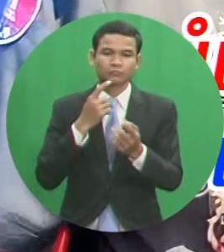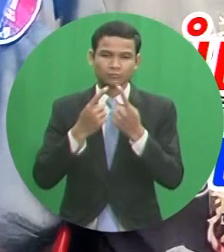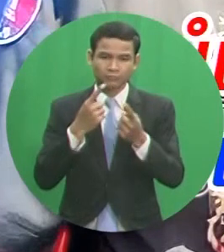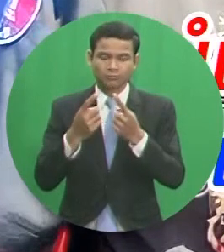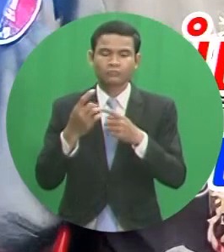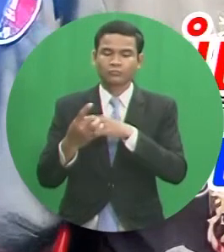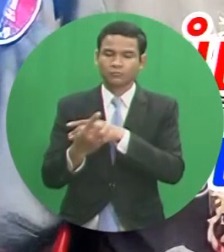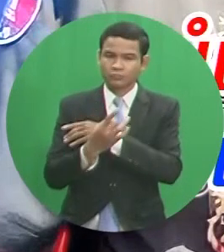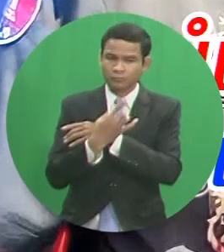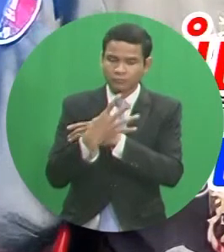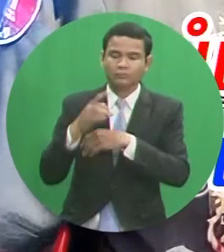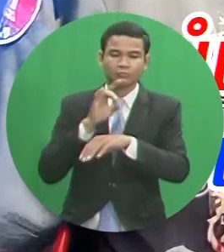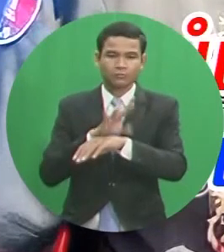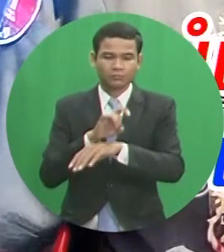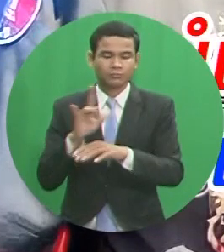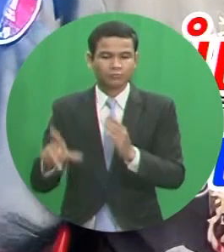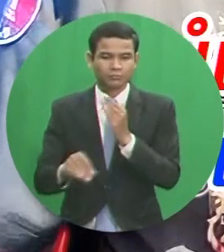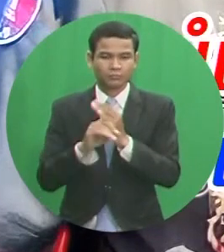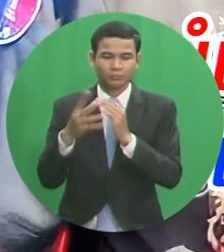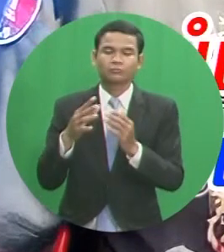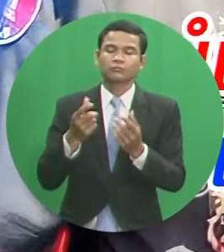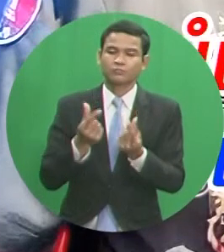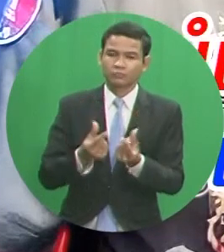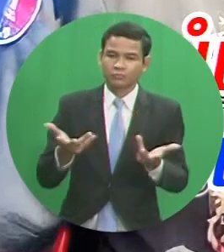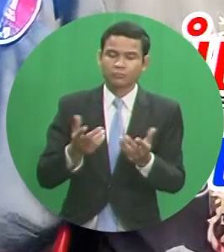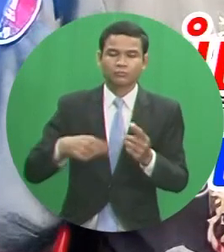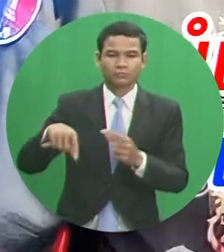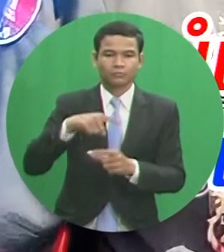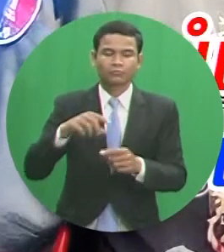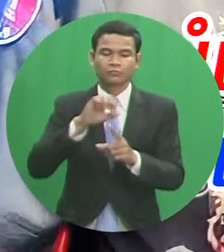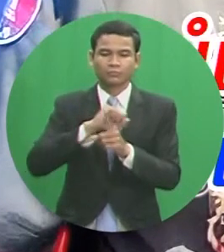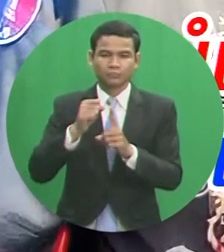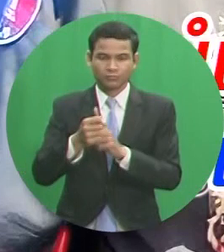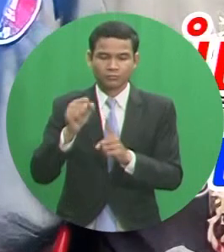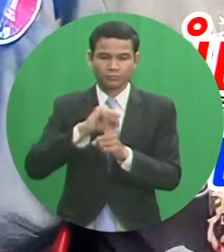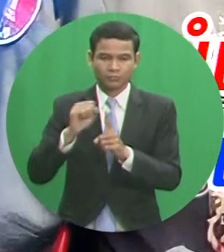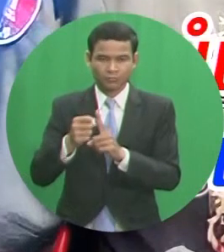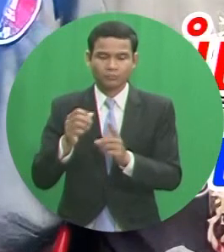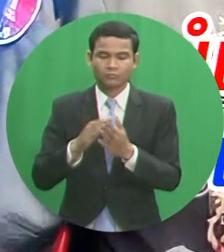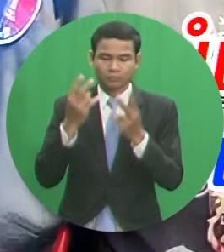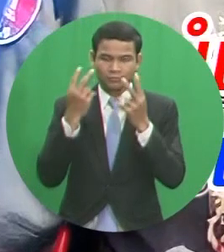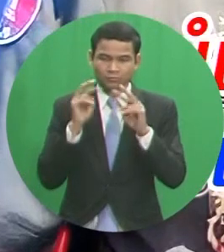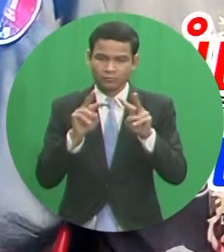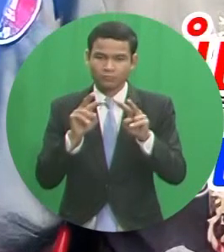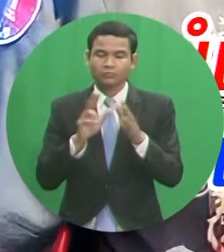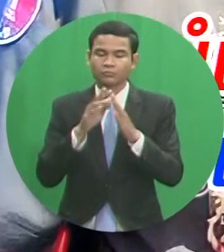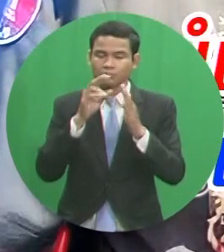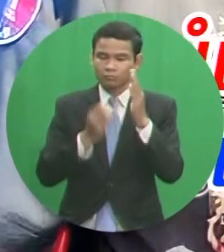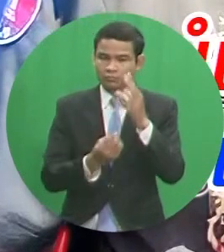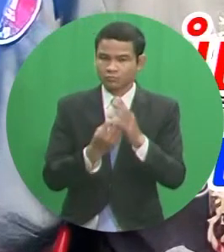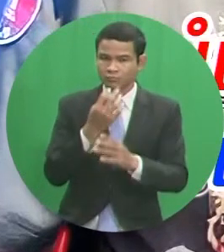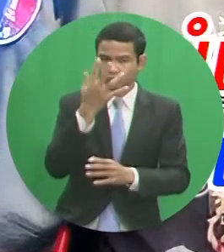ថែមទៀតទេបើមិនដូច្នោះទេយើងកំពុងតែស្ថិតនៅក្នុងស្ថានភាពមើលតដើមឈើមិនគិតមើ